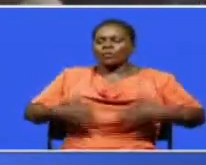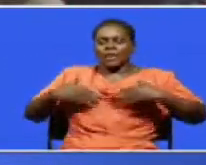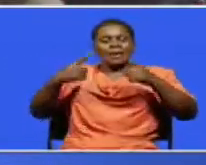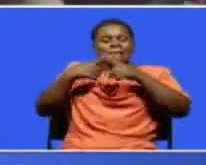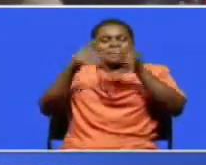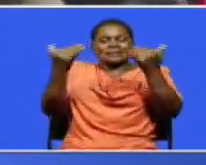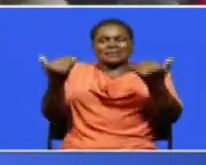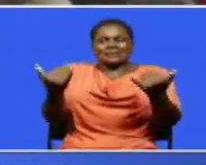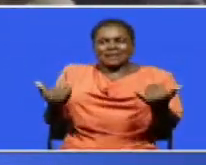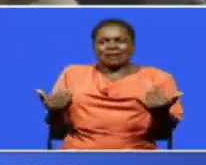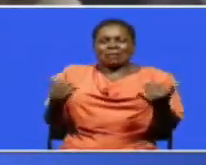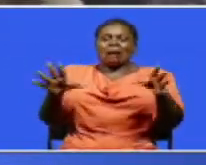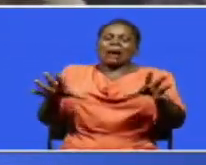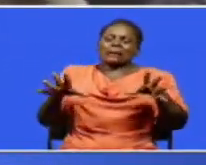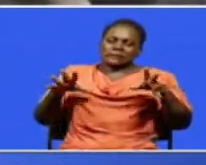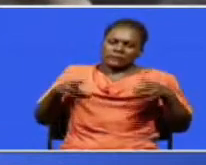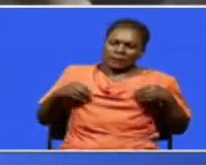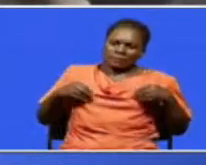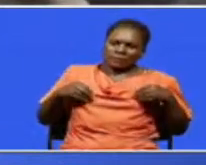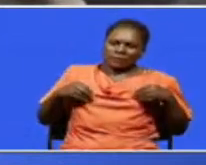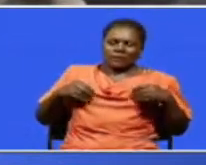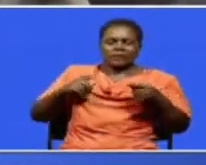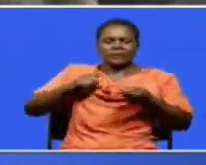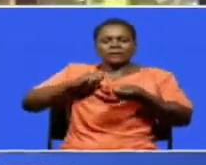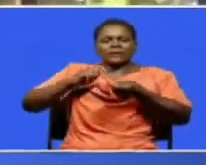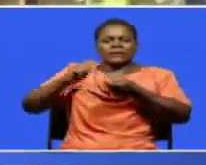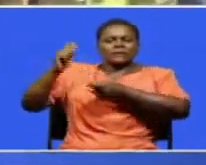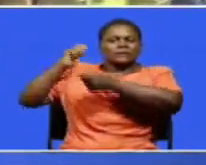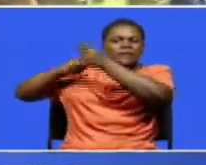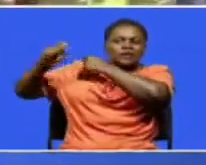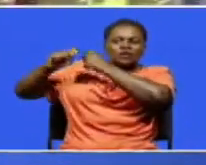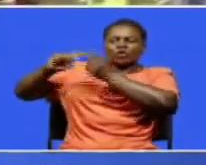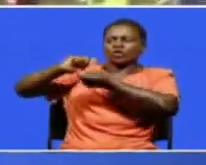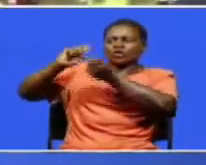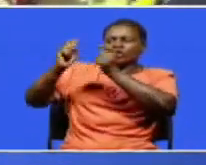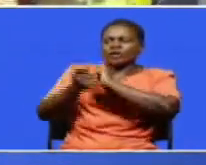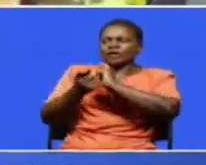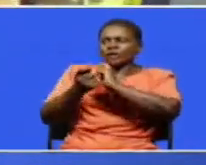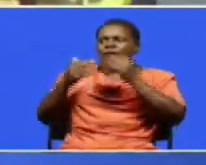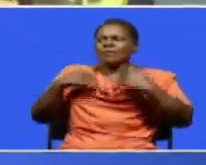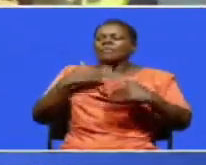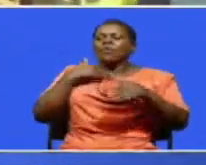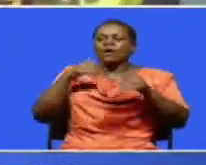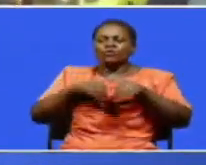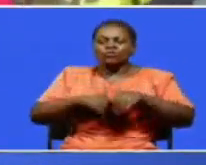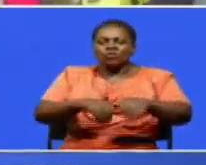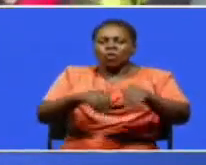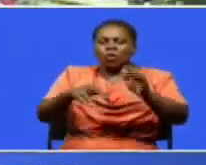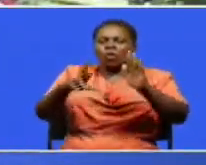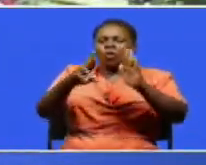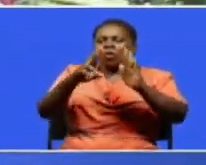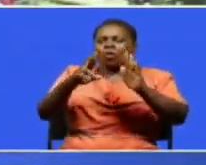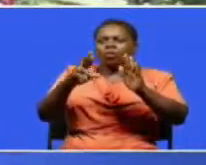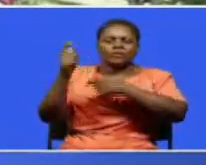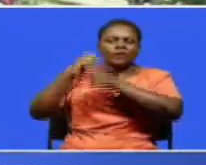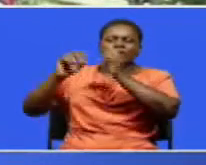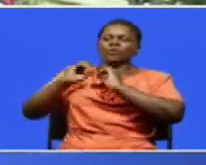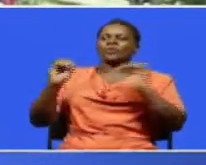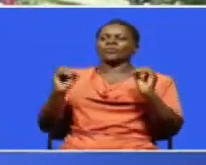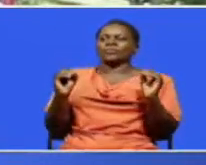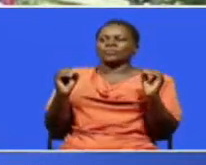Lakini sasa anakubali kuwa mengi yamebadilika na hakuna aliye tayari kufuata utaratibu huo. It is